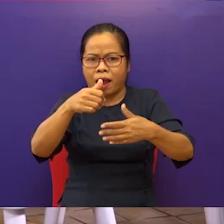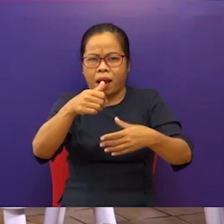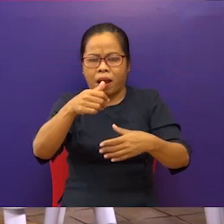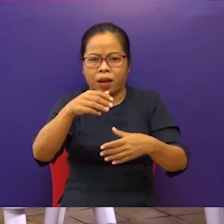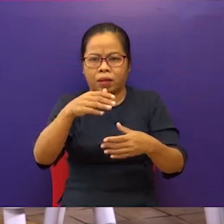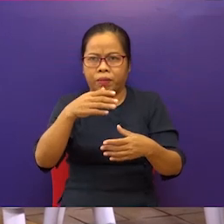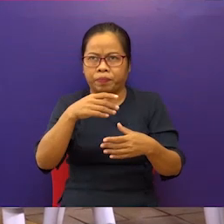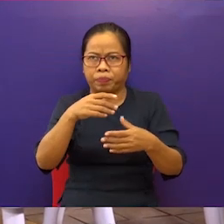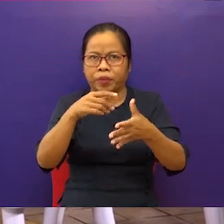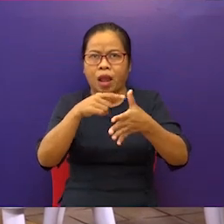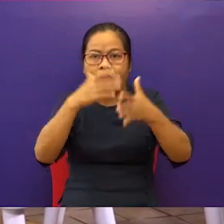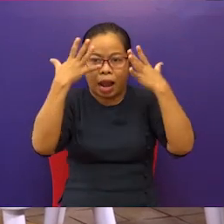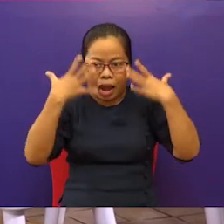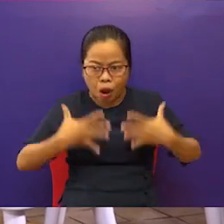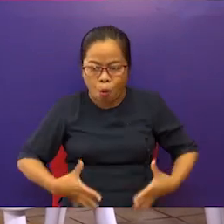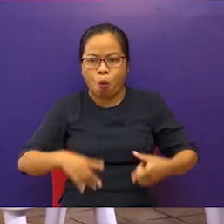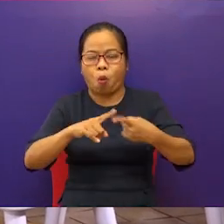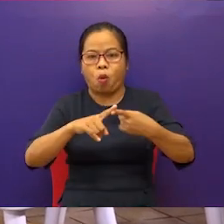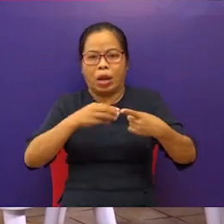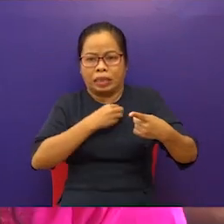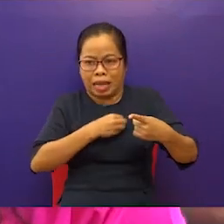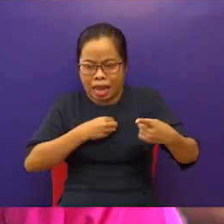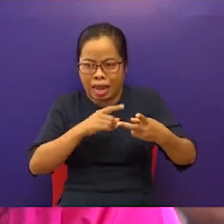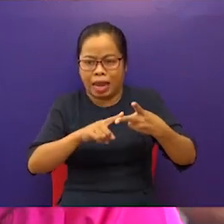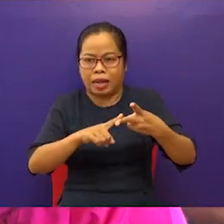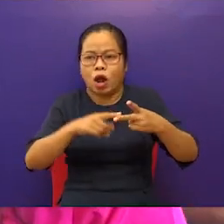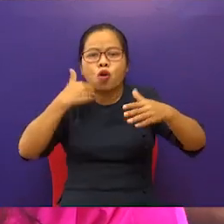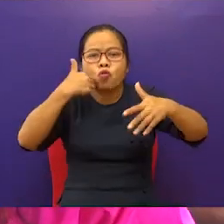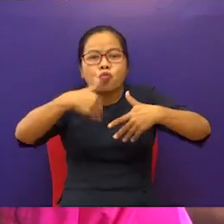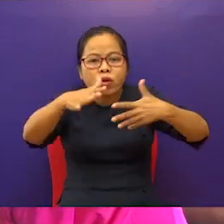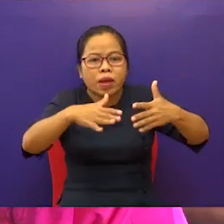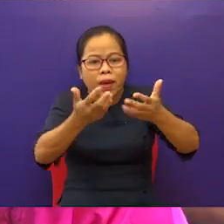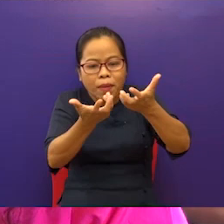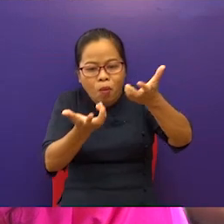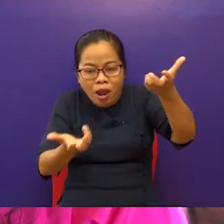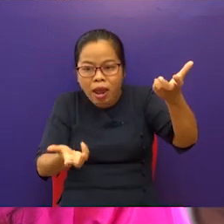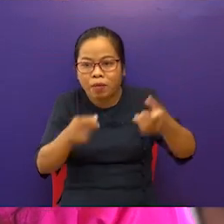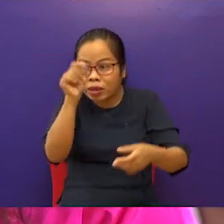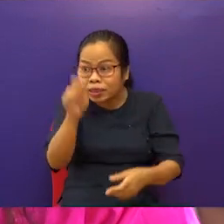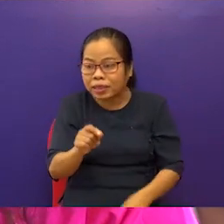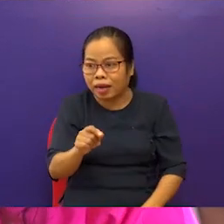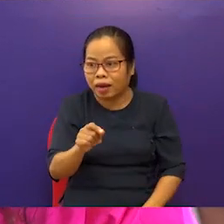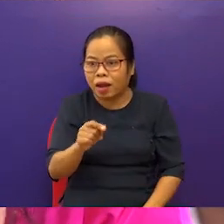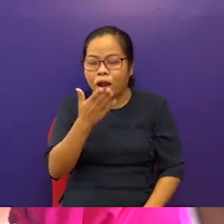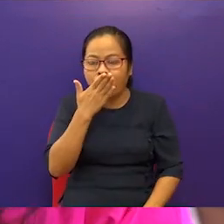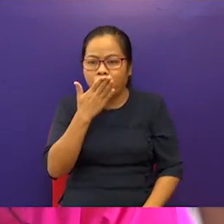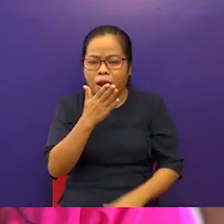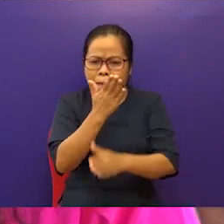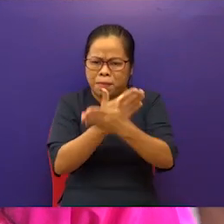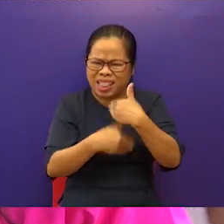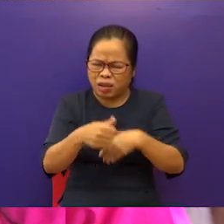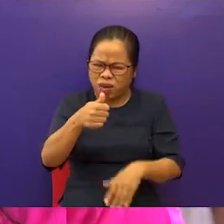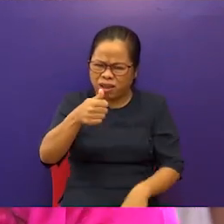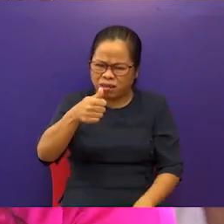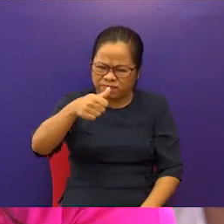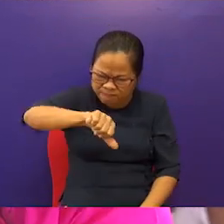ဘိုင်းမှာလူမှုရေးဘိုင်းမှာနောက်တစ်ခါ social ဘိုင်းမှာနောက်အခြားပေါ့အဲ့လိုမျိုးတွေခွဲပြီးတော့ကျွန်မတို့ကစေ့ရတယ်။အဲ့ဒီမှာ diagnosis ဆိုတာမ